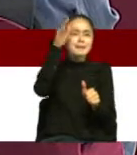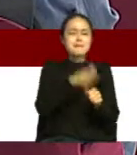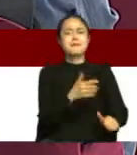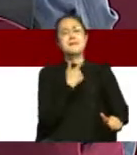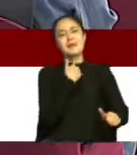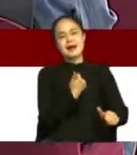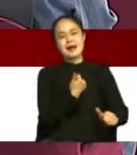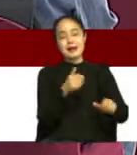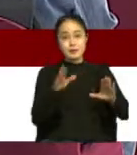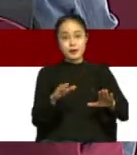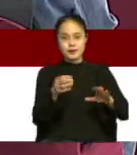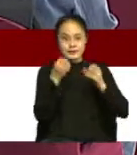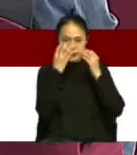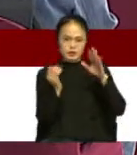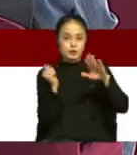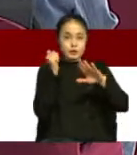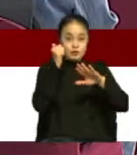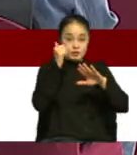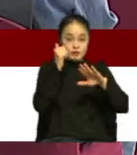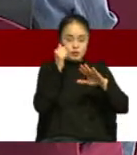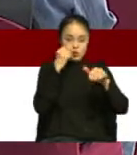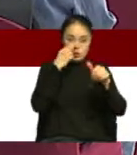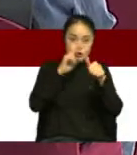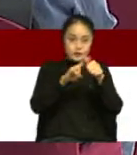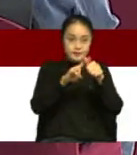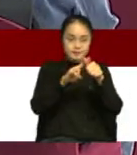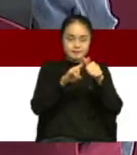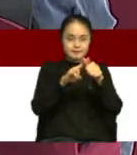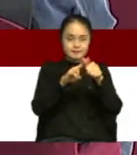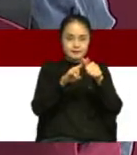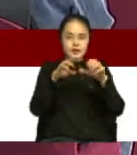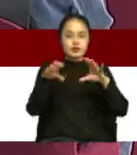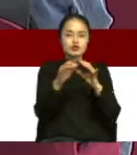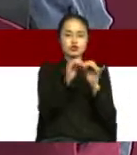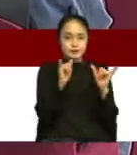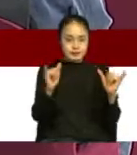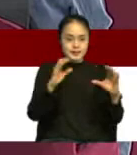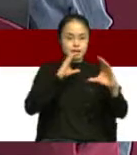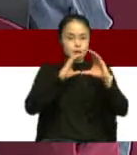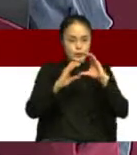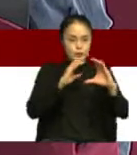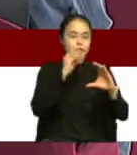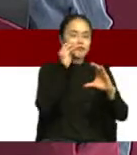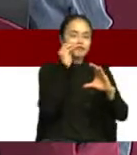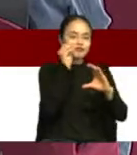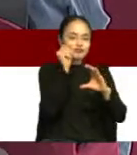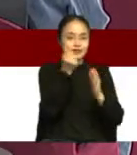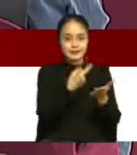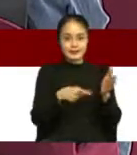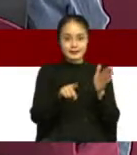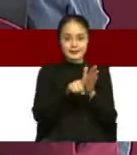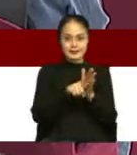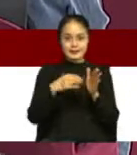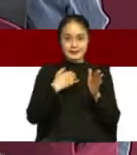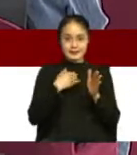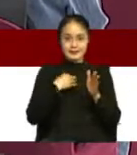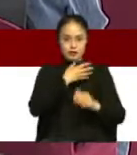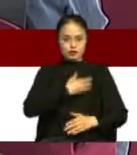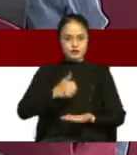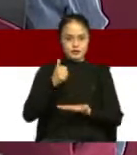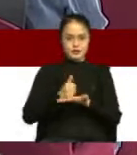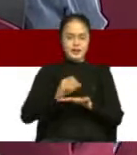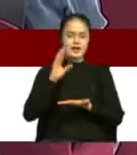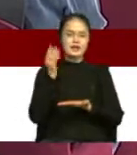주민들과 소통하고 지역 주민들이 현안이 뭔지를 같이 고민하고 제가 그랬기 때문에 이제는